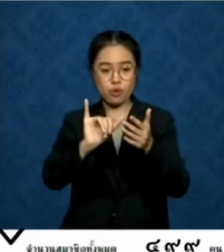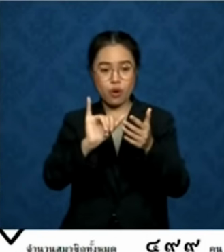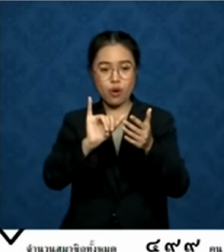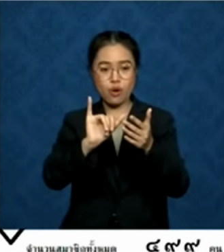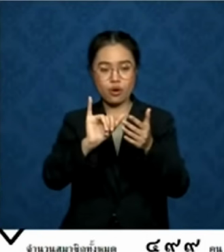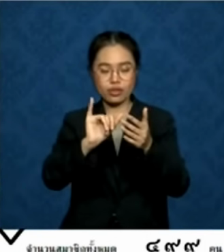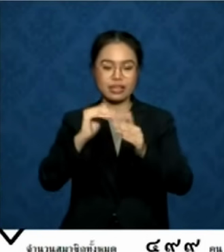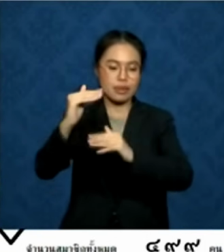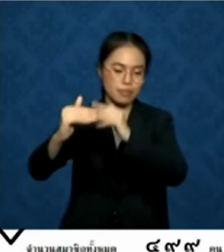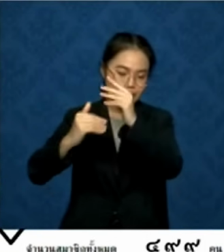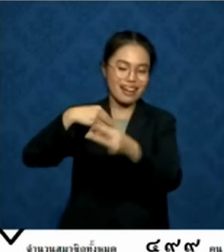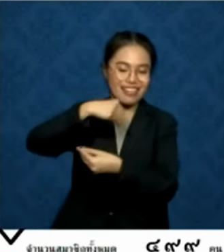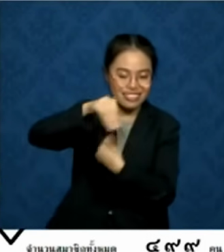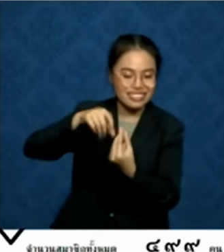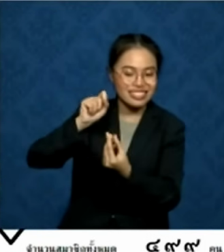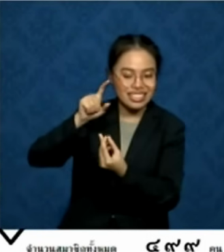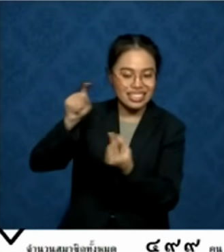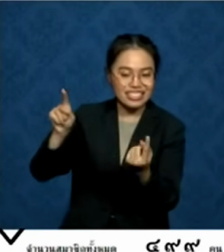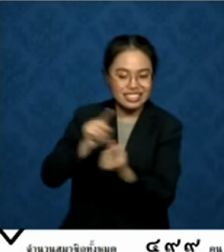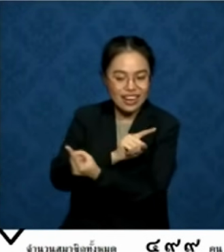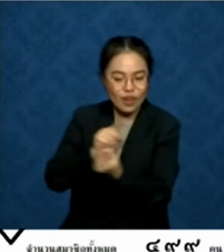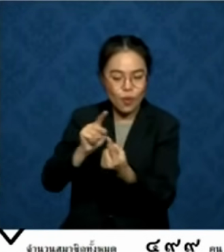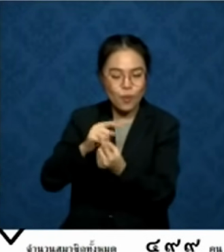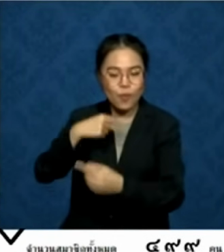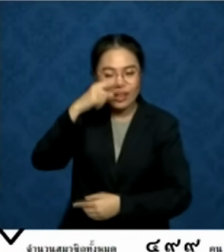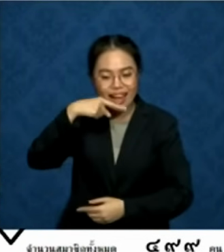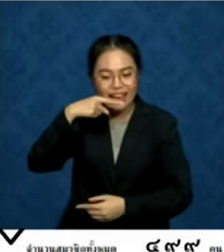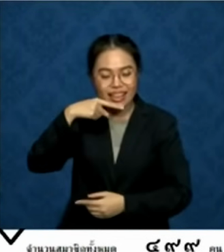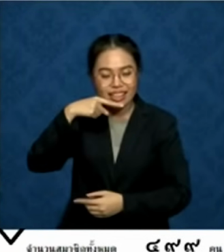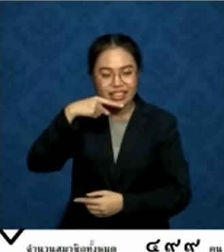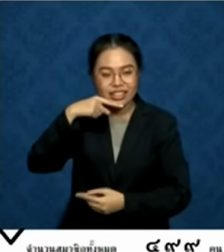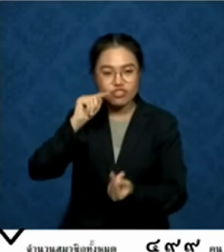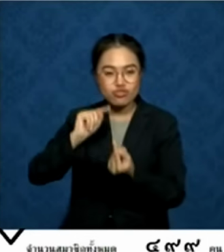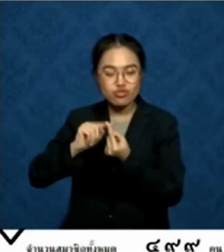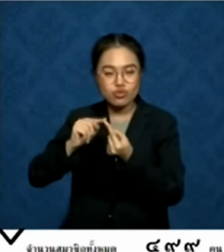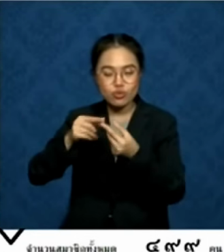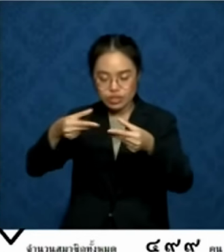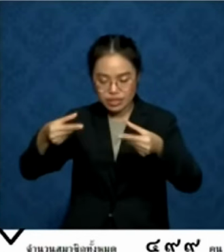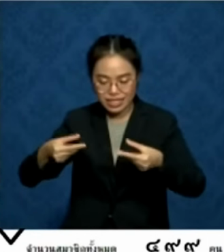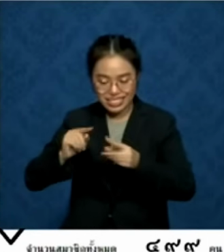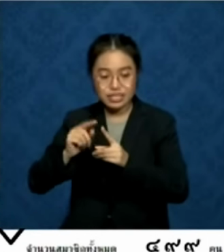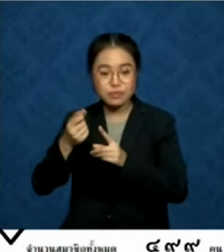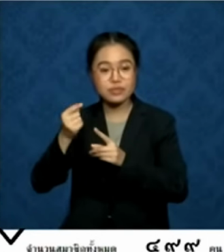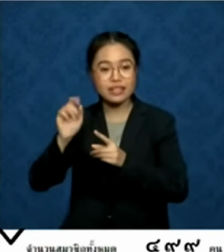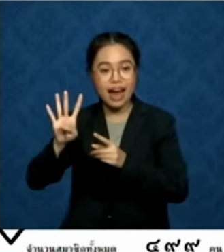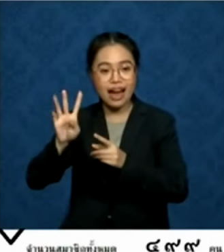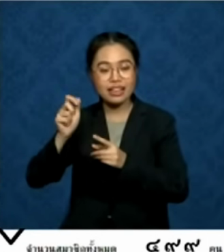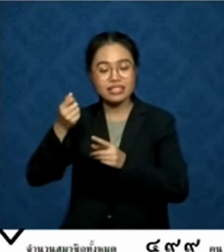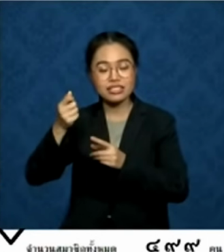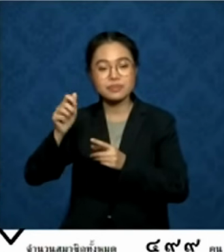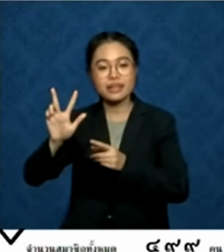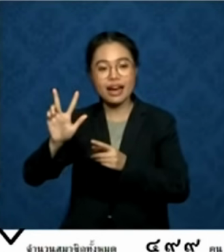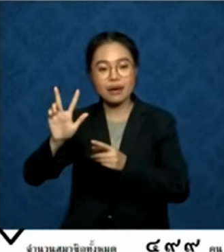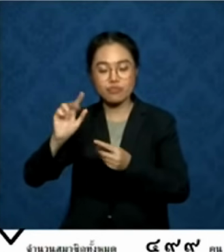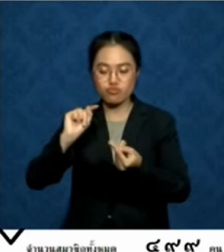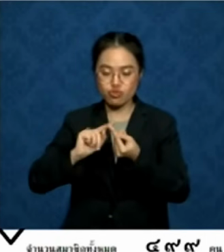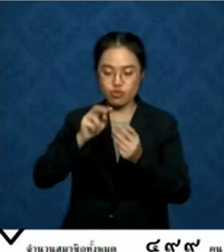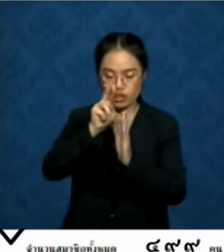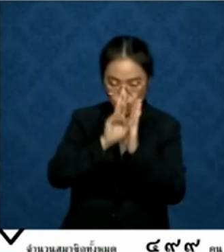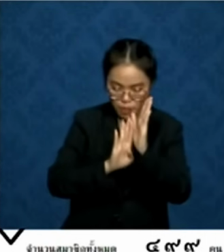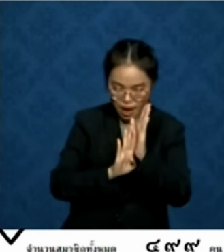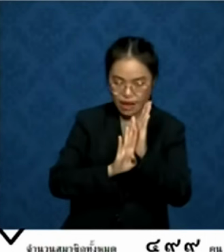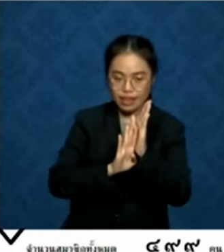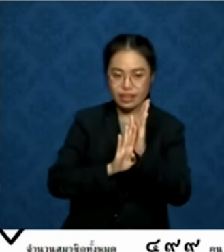แผนพัฒนาเศรษฐกิจและสังคมแห่งชาติฉบับที่13นโยบายและแผนระดับชาติว่าด้วยความมั่นคงแห่งชา